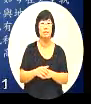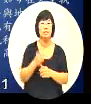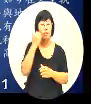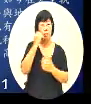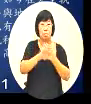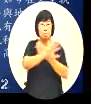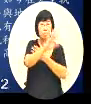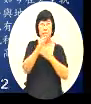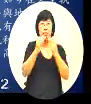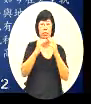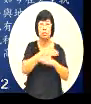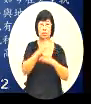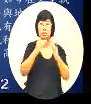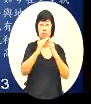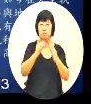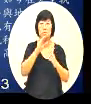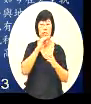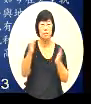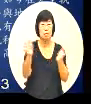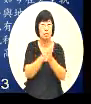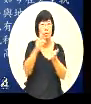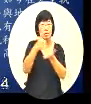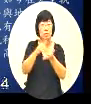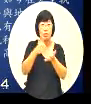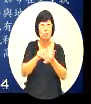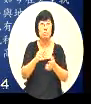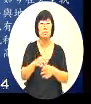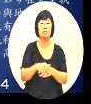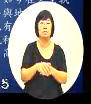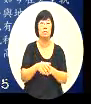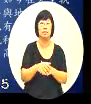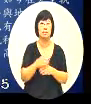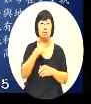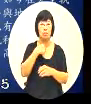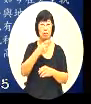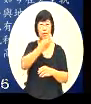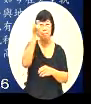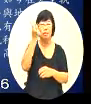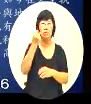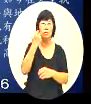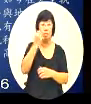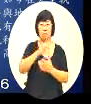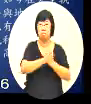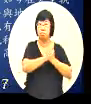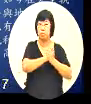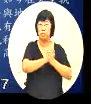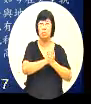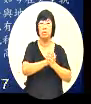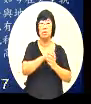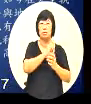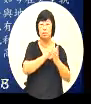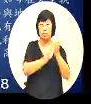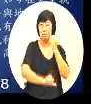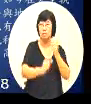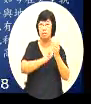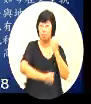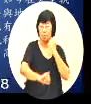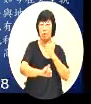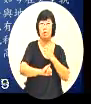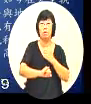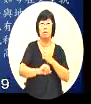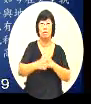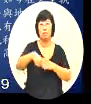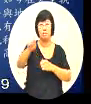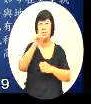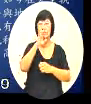比起来，事实上这是统计，但是我们在看到我有很多好朋友，他的第二代有的都在台中就业了，那